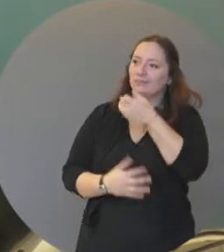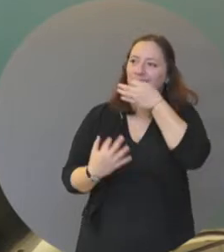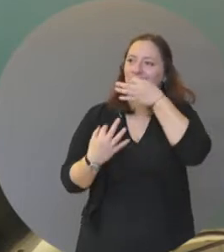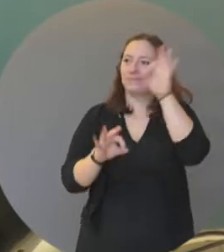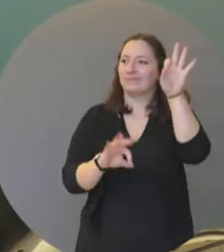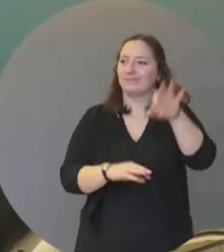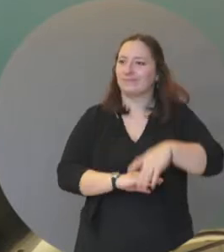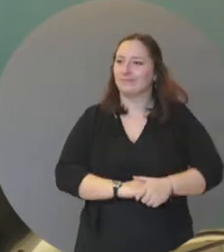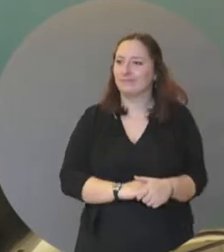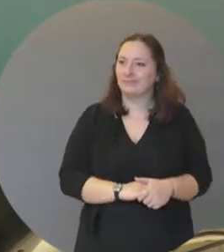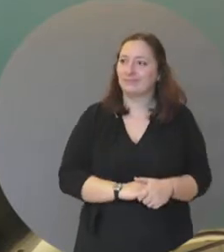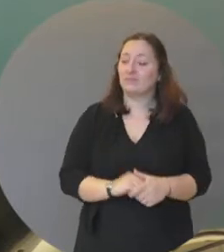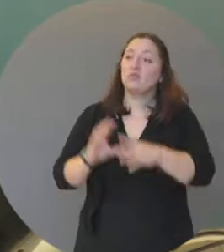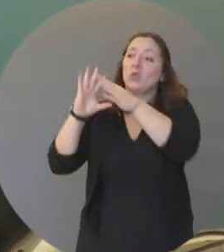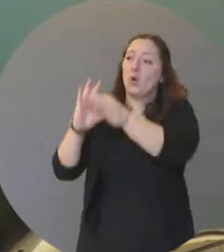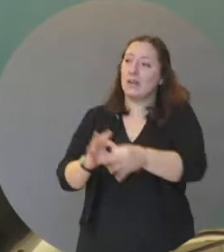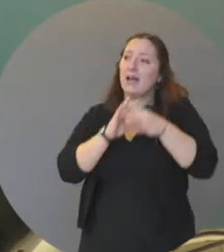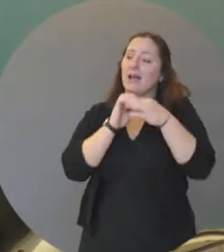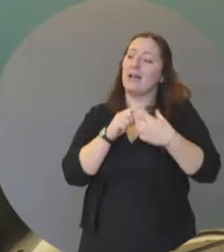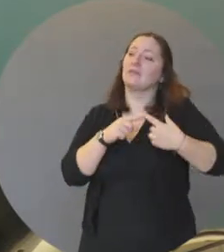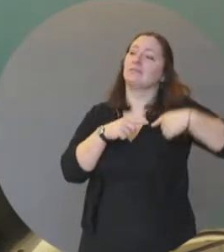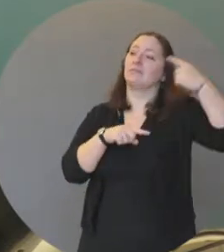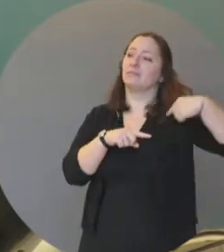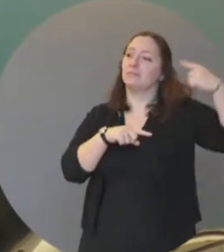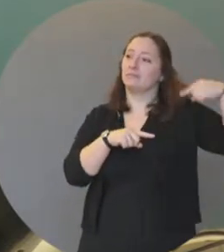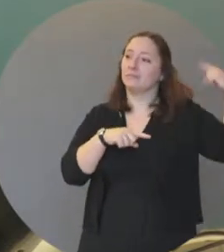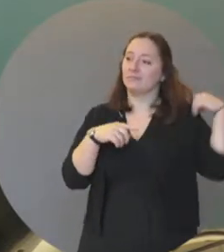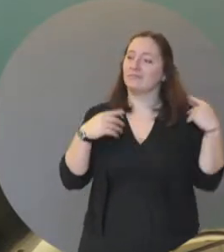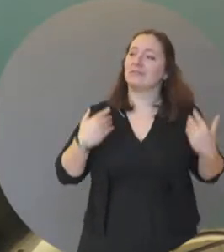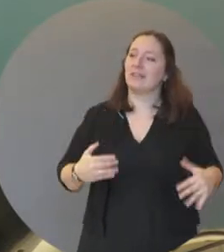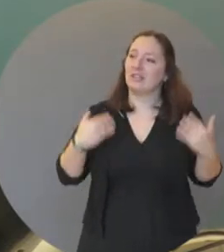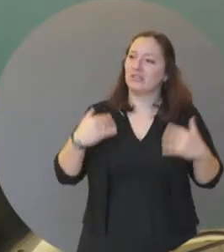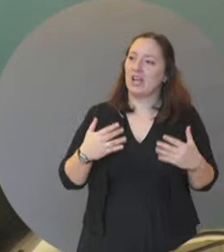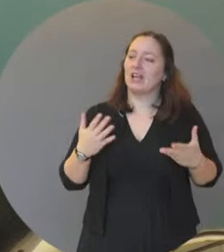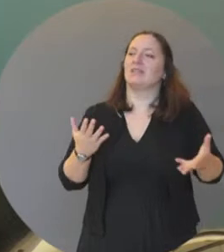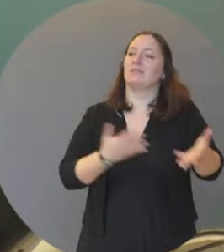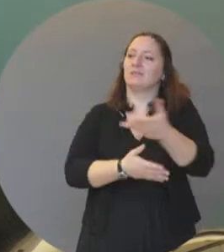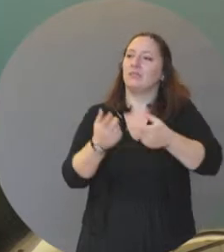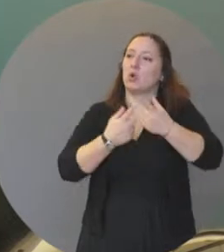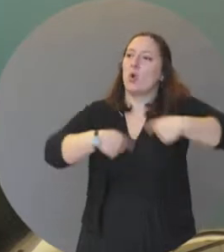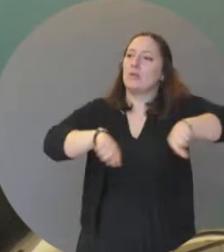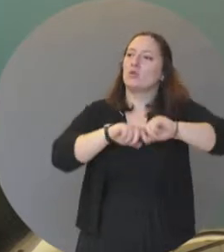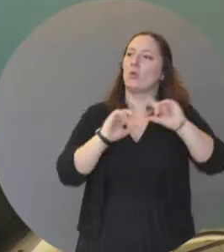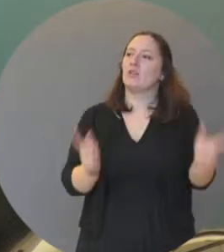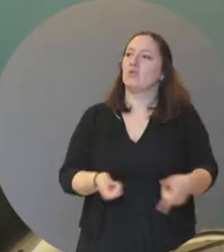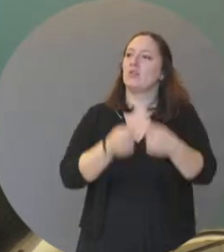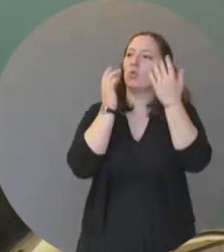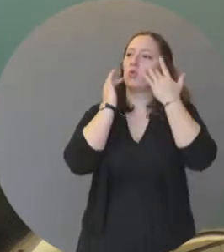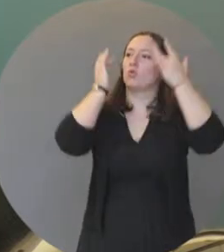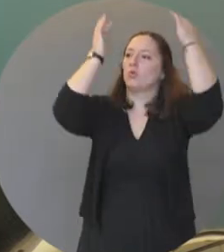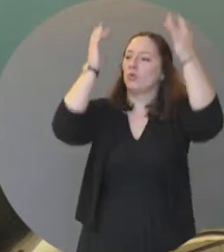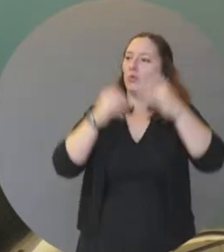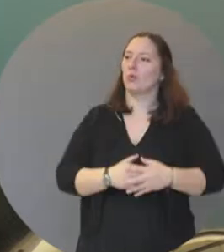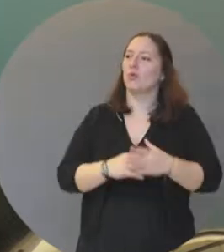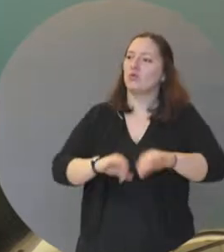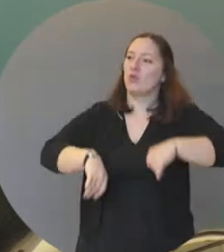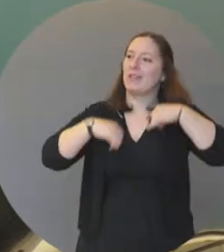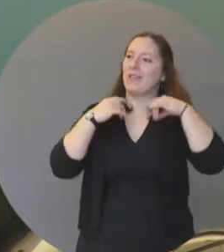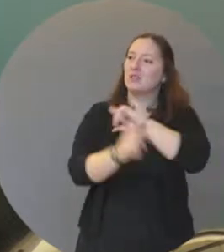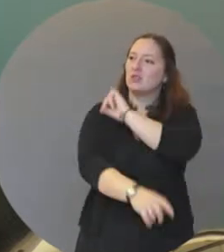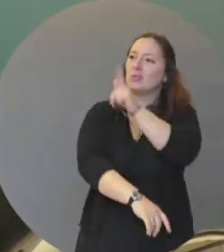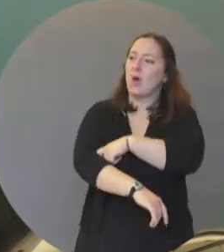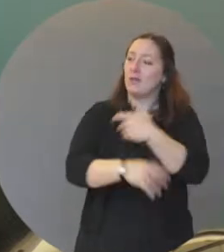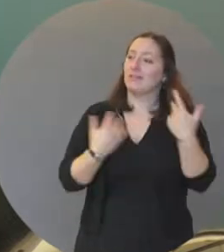qui fait suite à des interrogations déjà soulevées en commission éducation culture Jeunesse et Sport